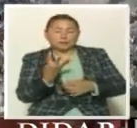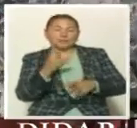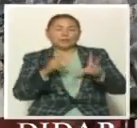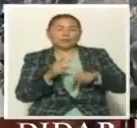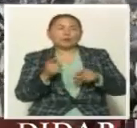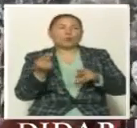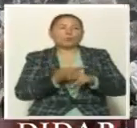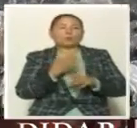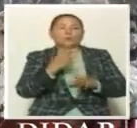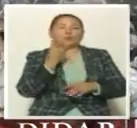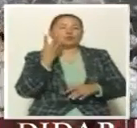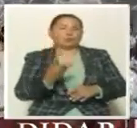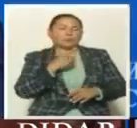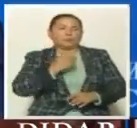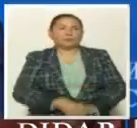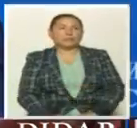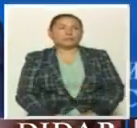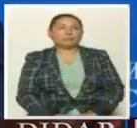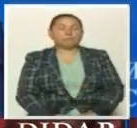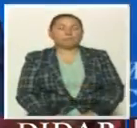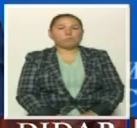свалок ликвидировано 4.